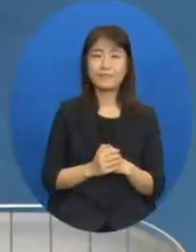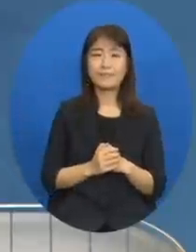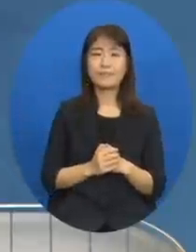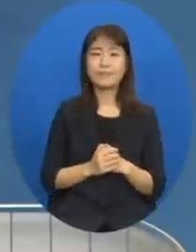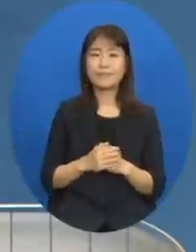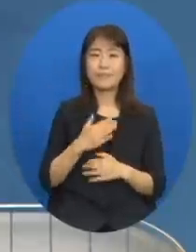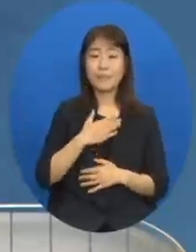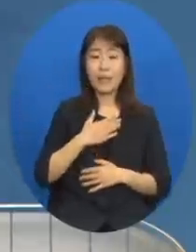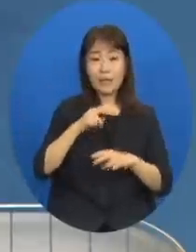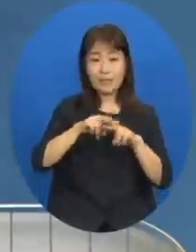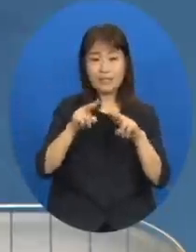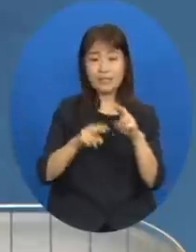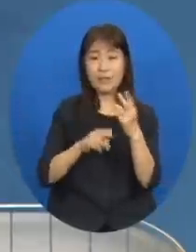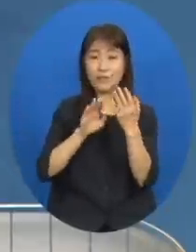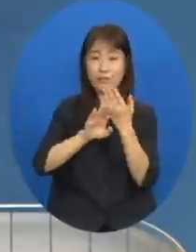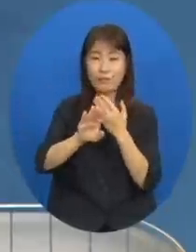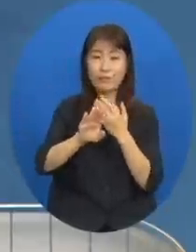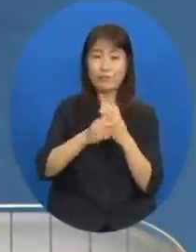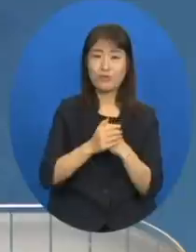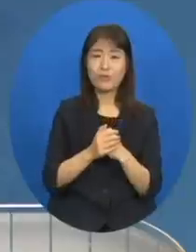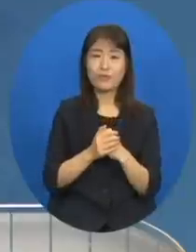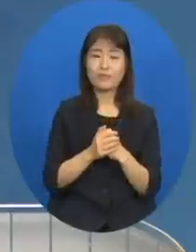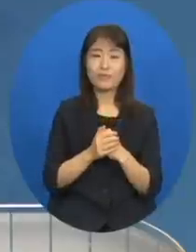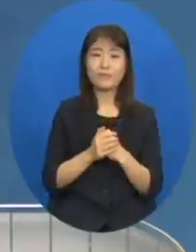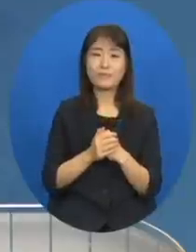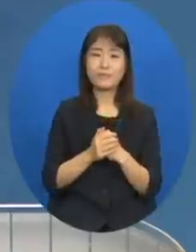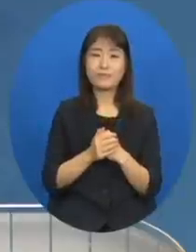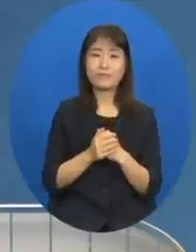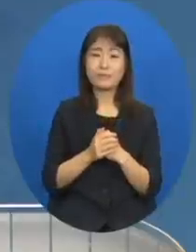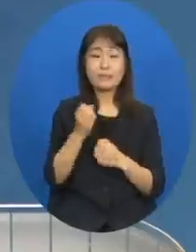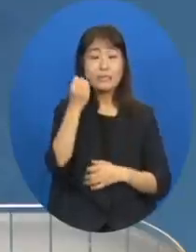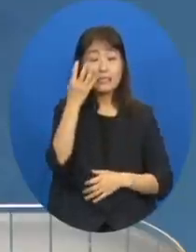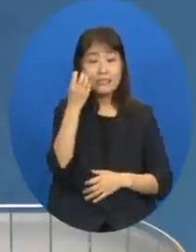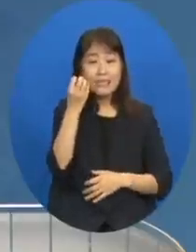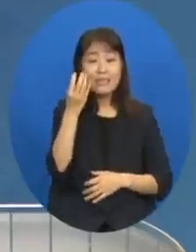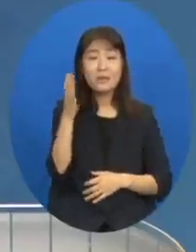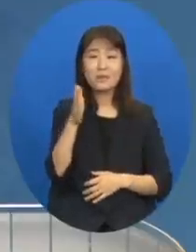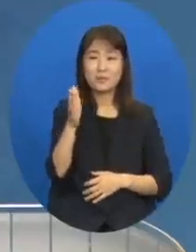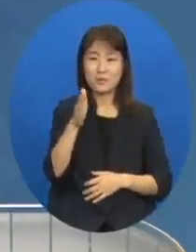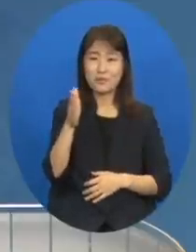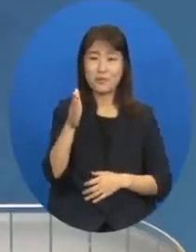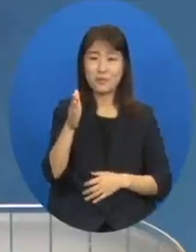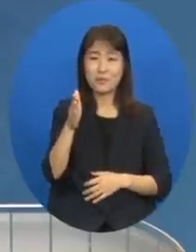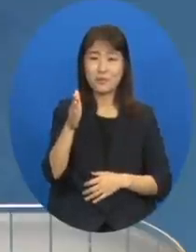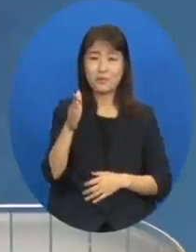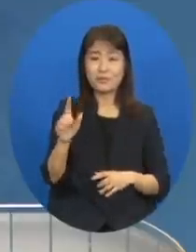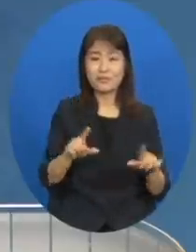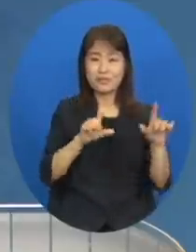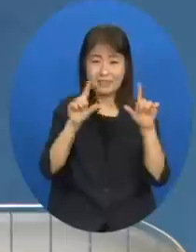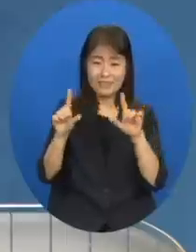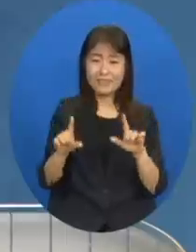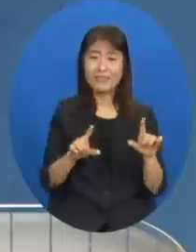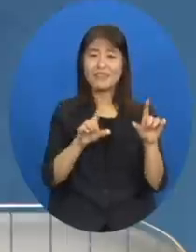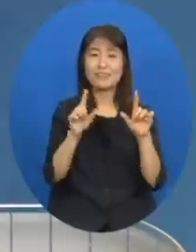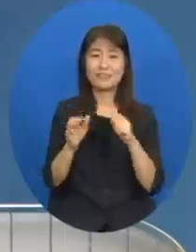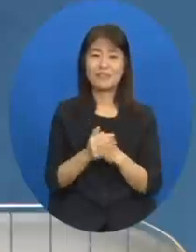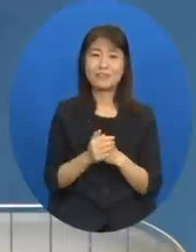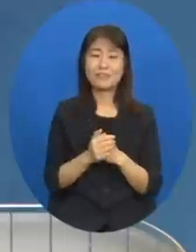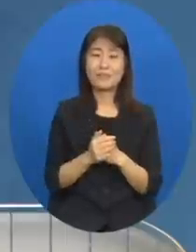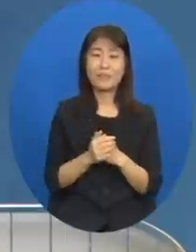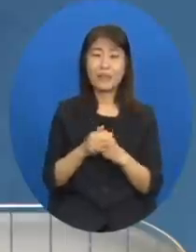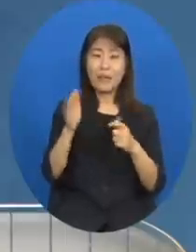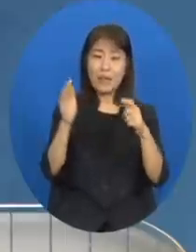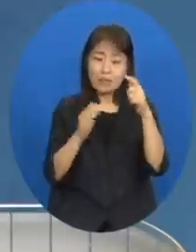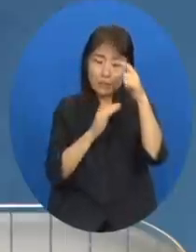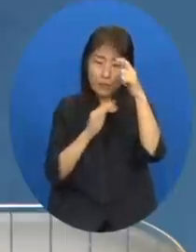제가 은퇴한 이후에 지금 이제 한 4개월 열을 지나면서 정말